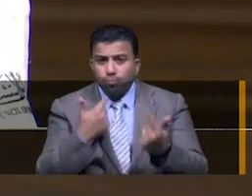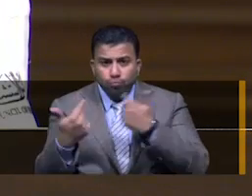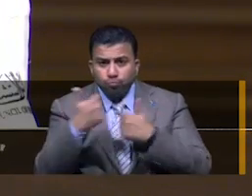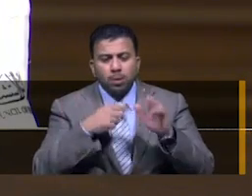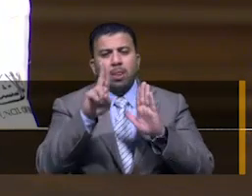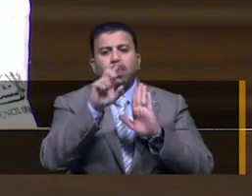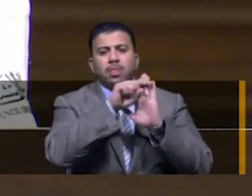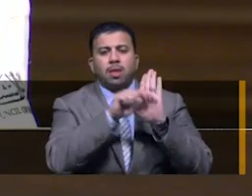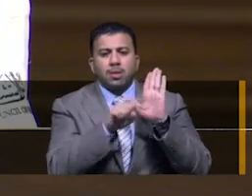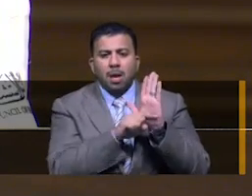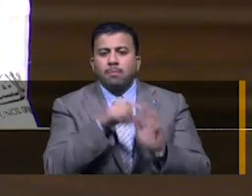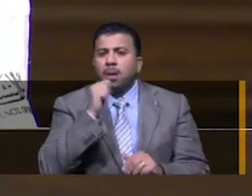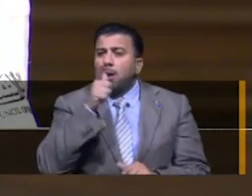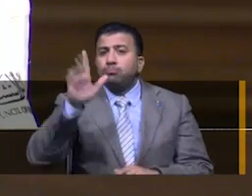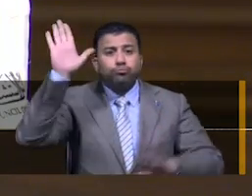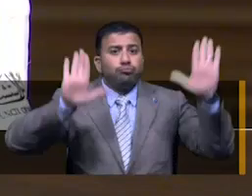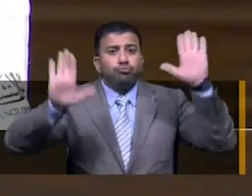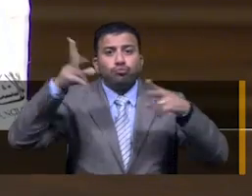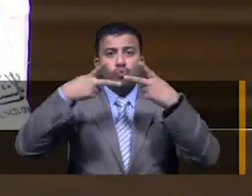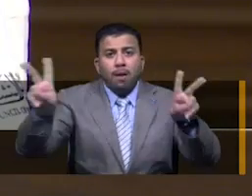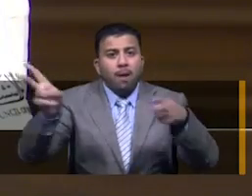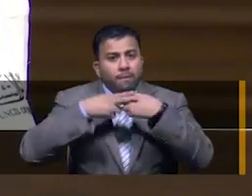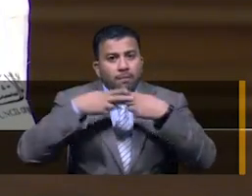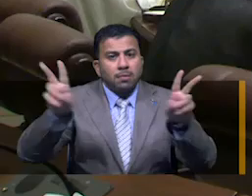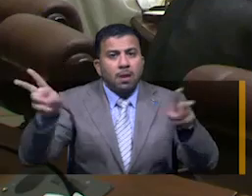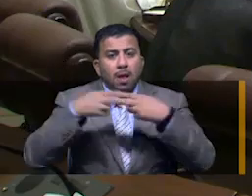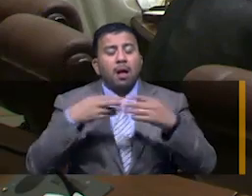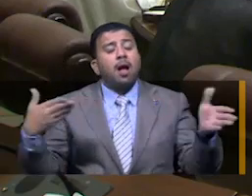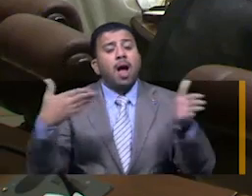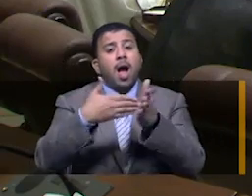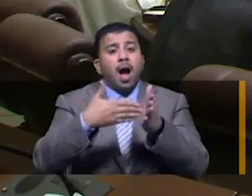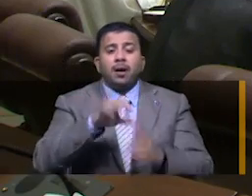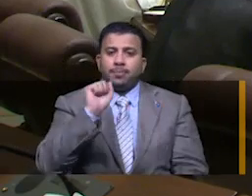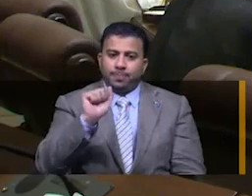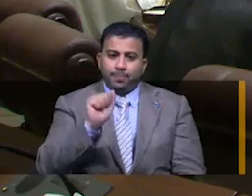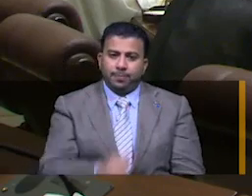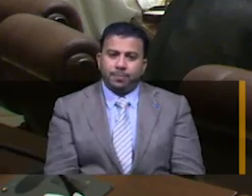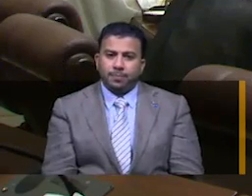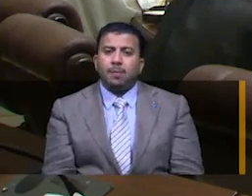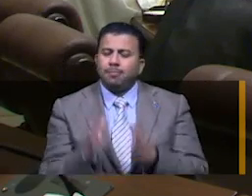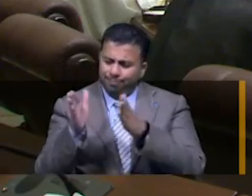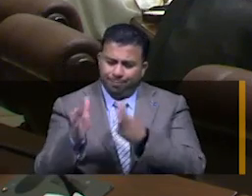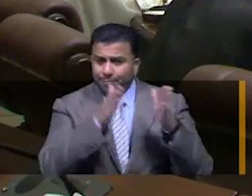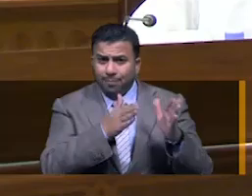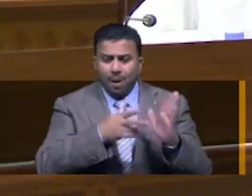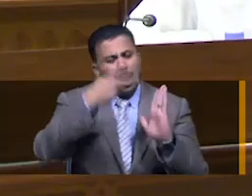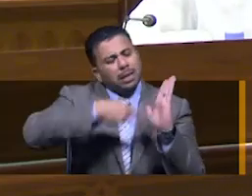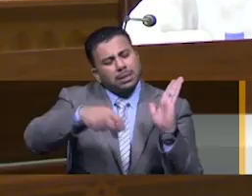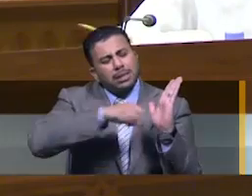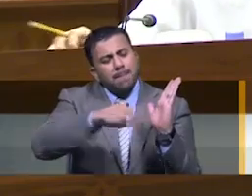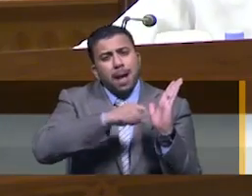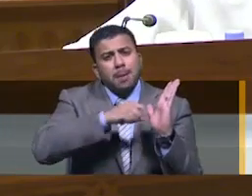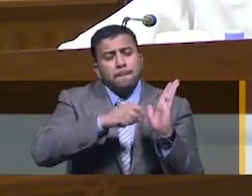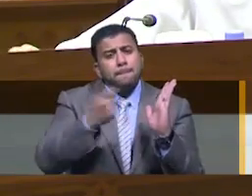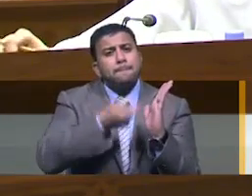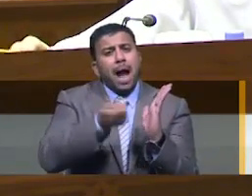توصية ومن ثم التصويت عليها إلى أن نصل إلى نهاية التوصيات. بعد اعتماد محضر الجلسة